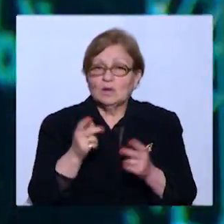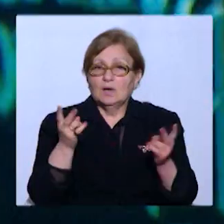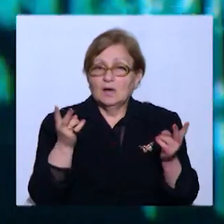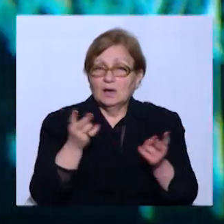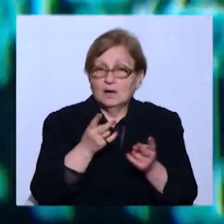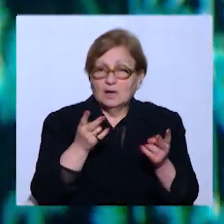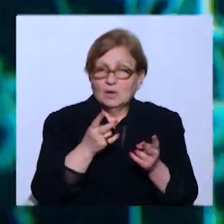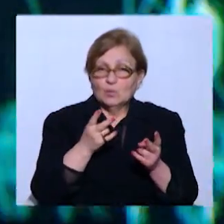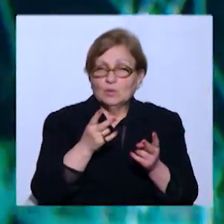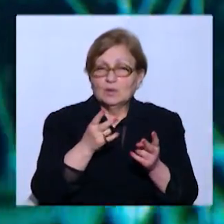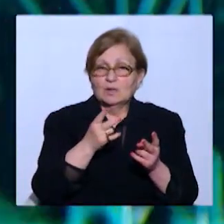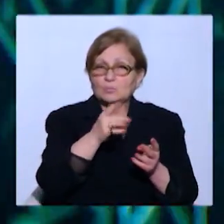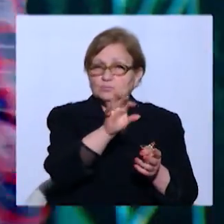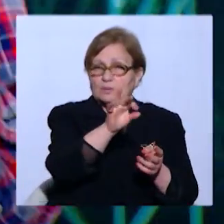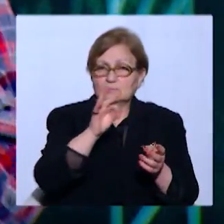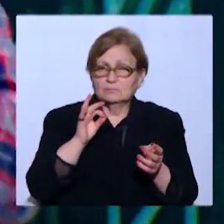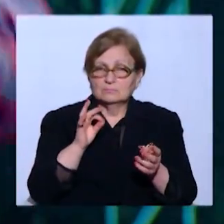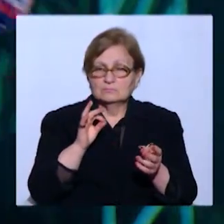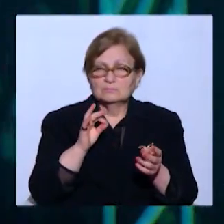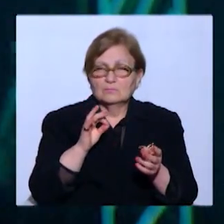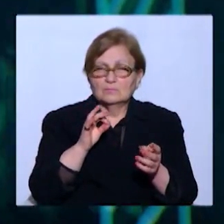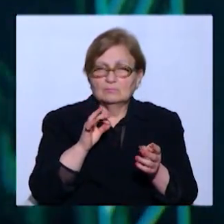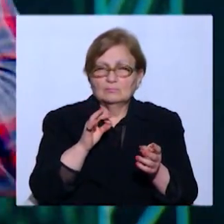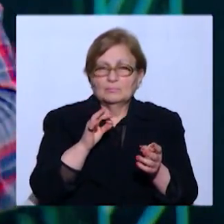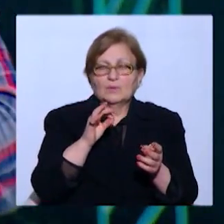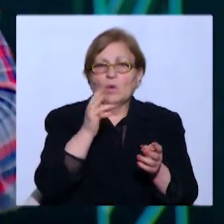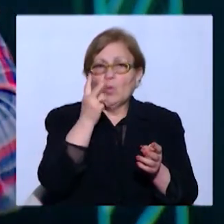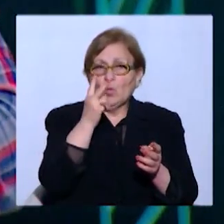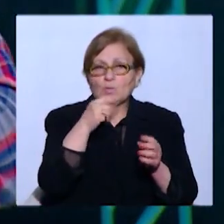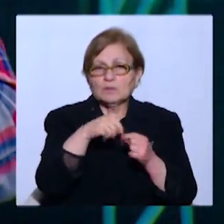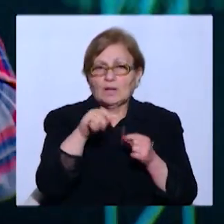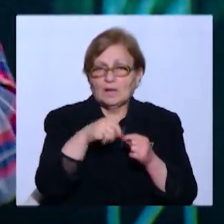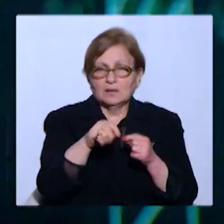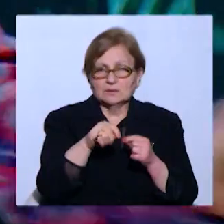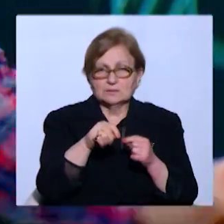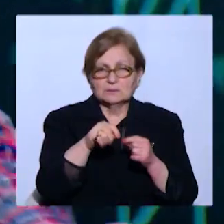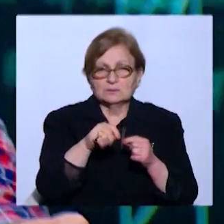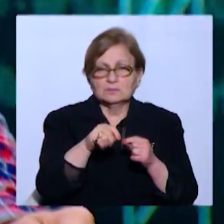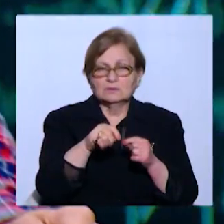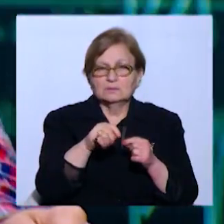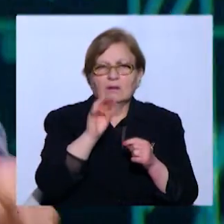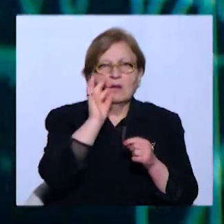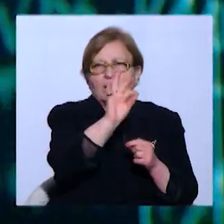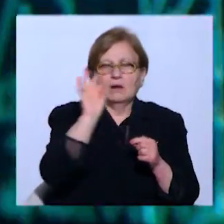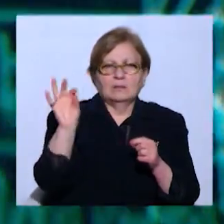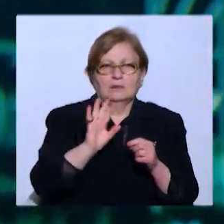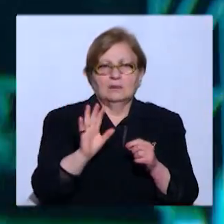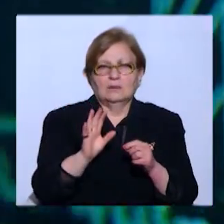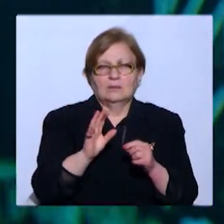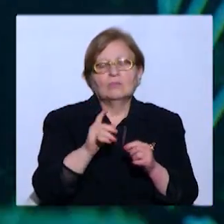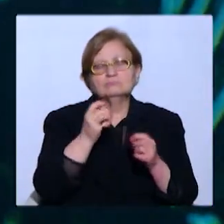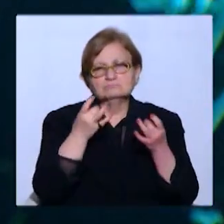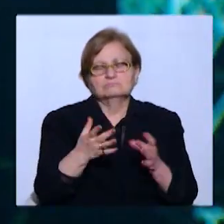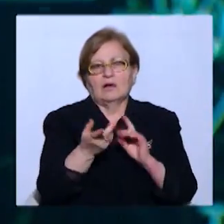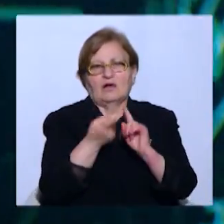უნდა მოხსნათ დაფიდან ორი ღერი. და არსად არ მივაკრათ. უბრალოდ უნდა